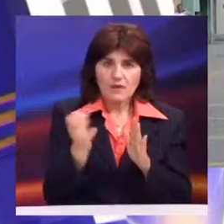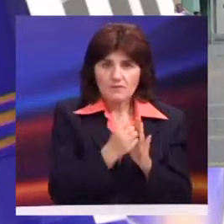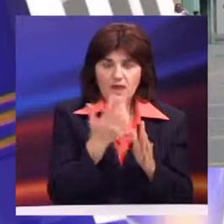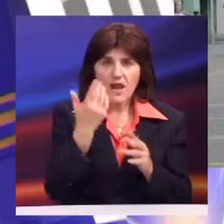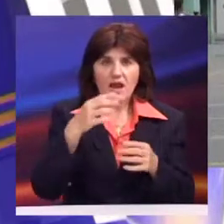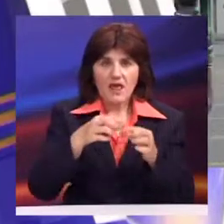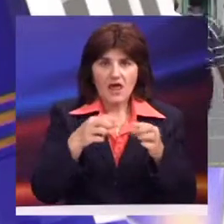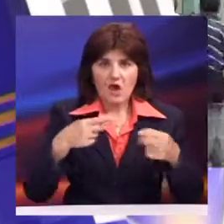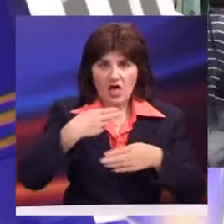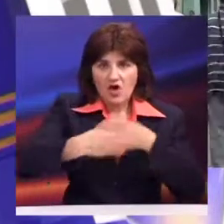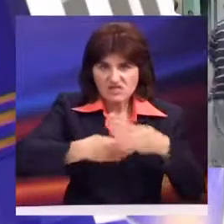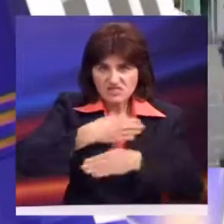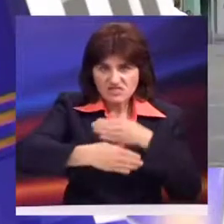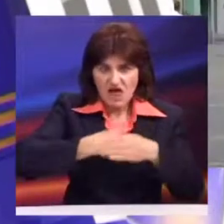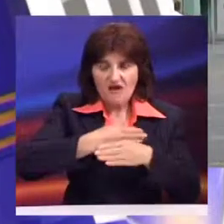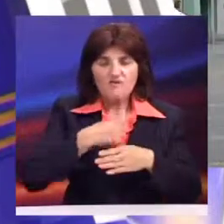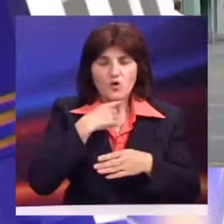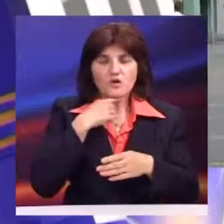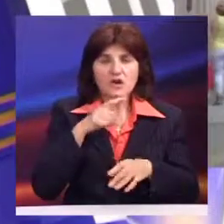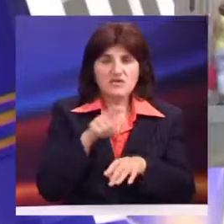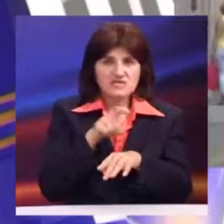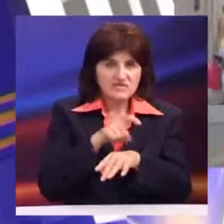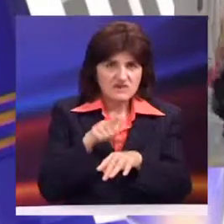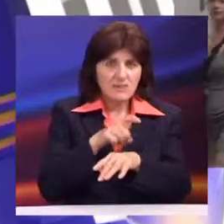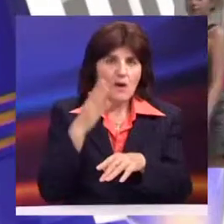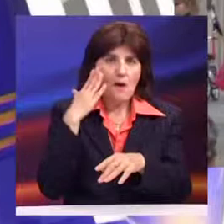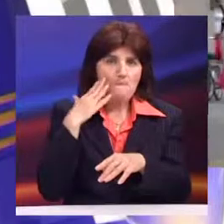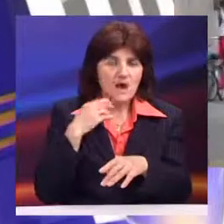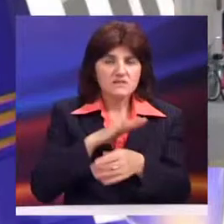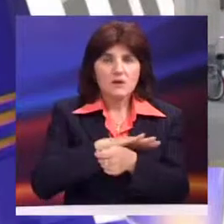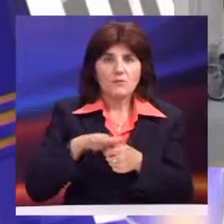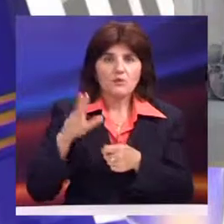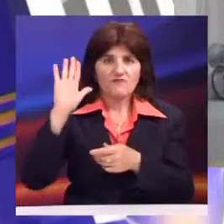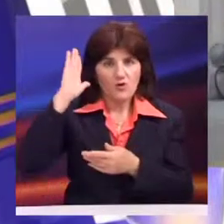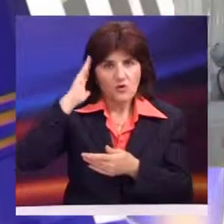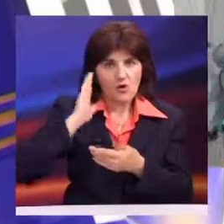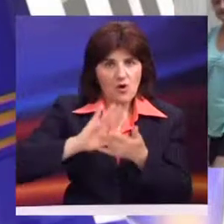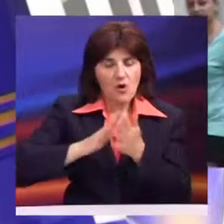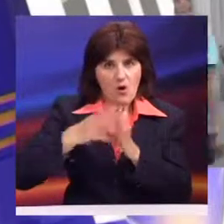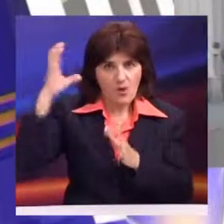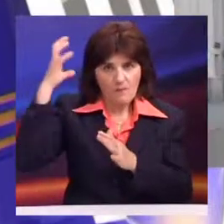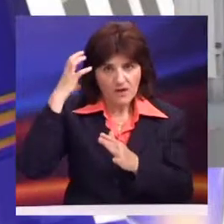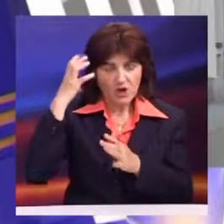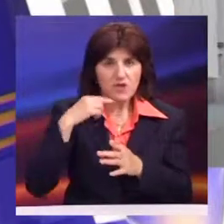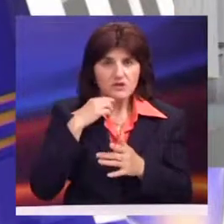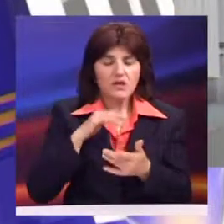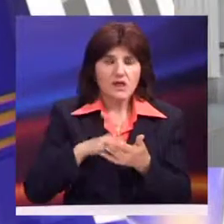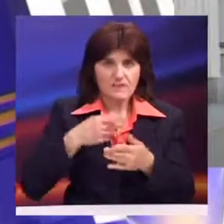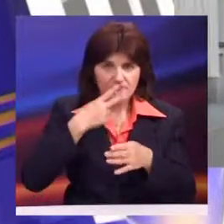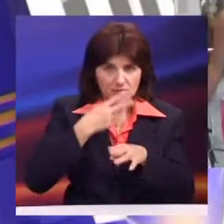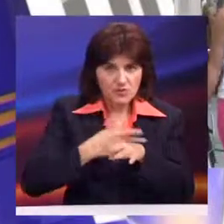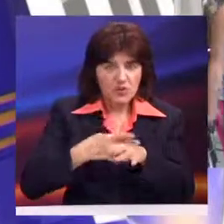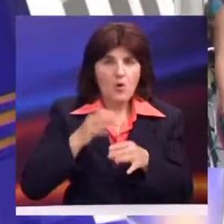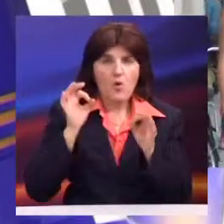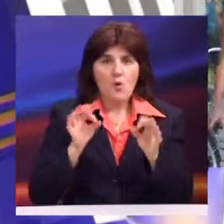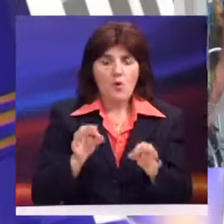i nekoliko zavoja, hansaplast i antibakterijski sprej ili mast, kao i kremu protiv opekotina. Posekotine, rane i opekotine pre